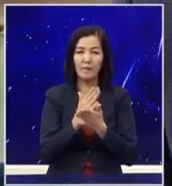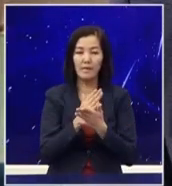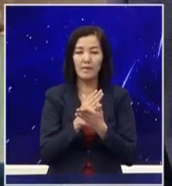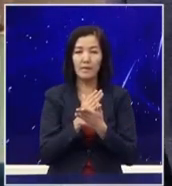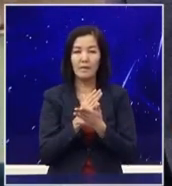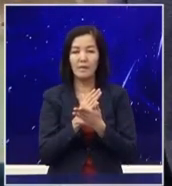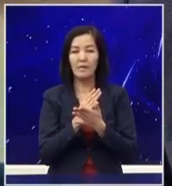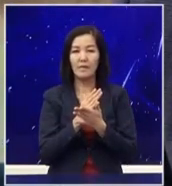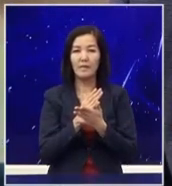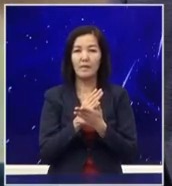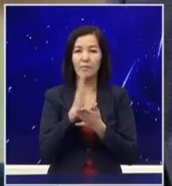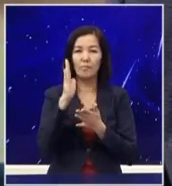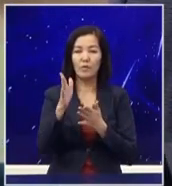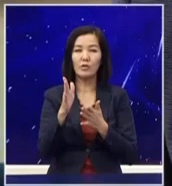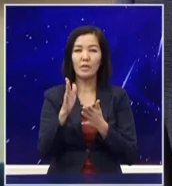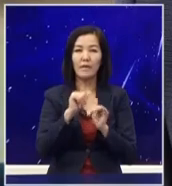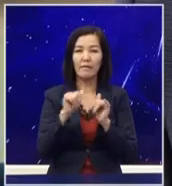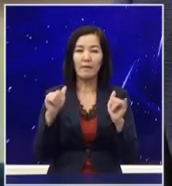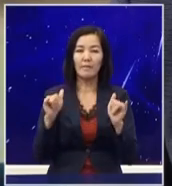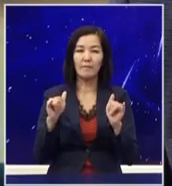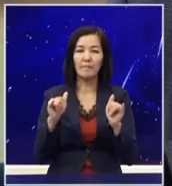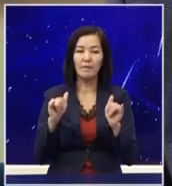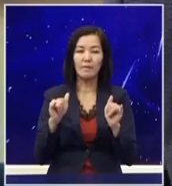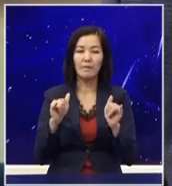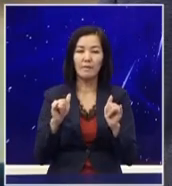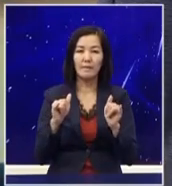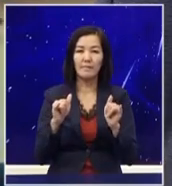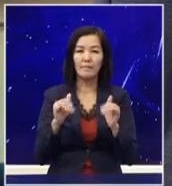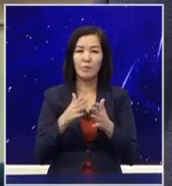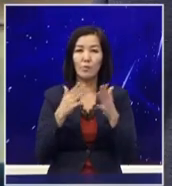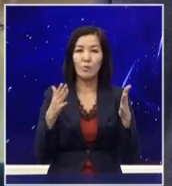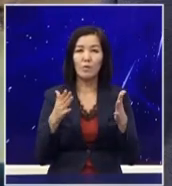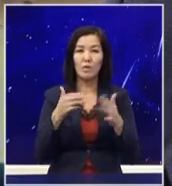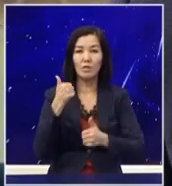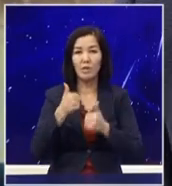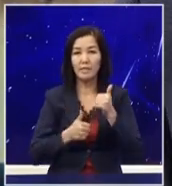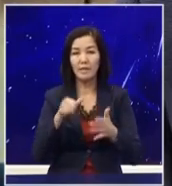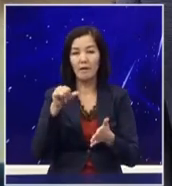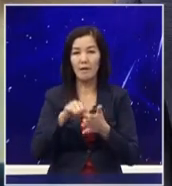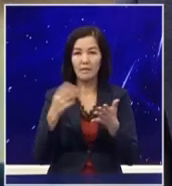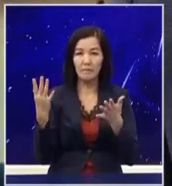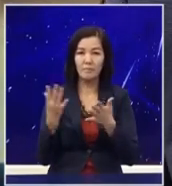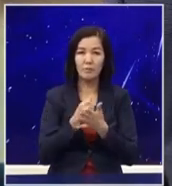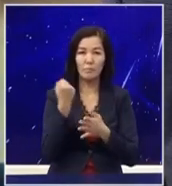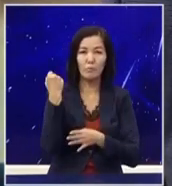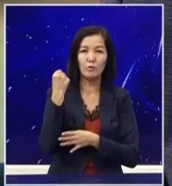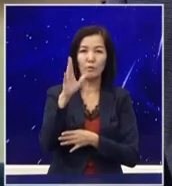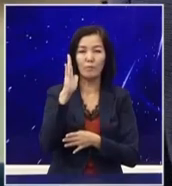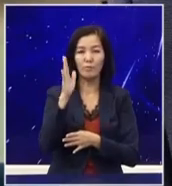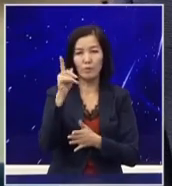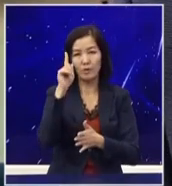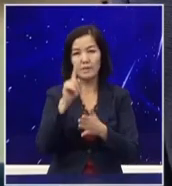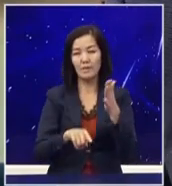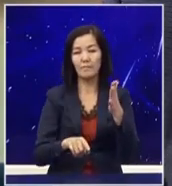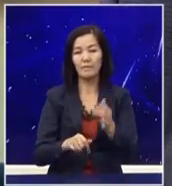енді ары қаратай тоқтатпай, ары қаратай дамытып, үлкен-үлкен жаңа белестерді алып, жаңа